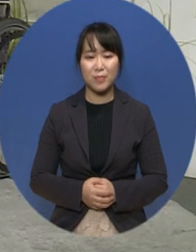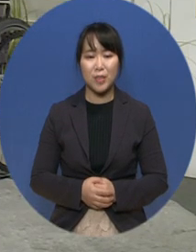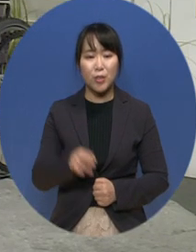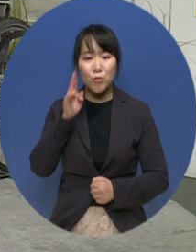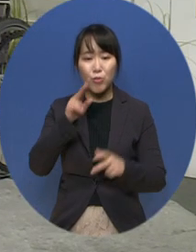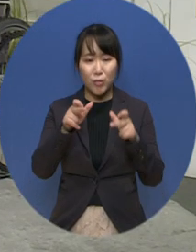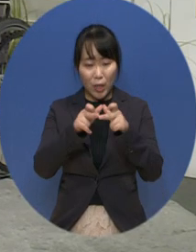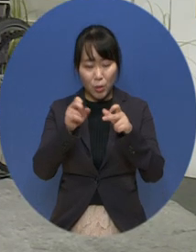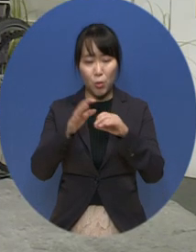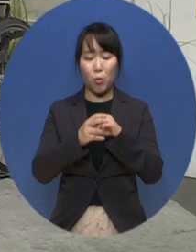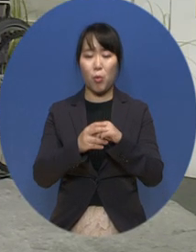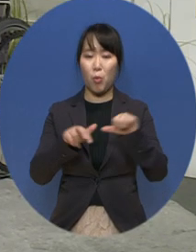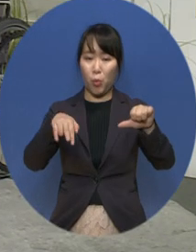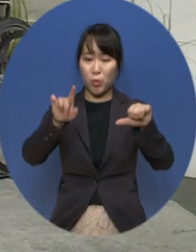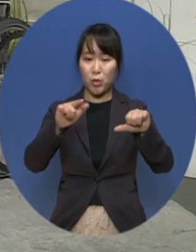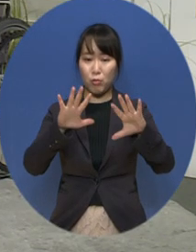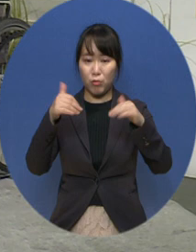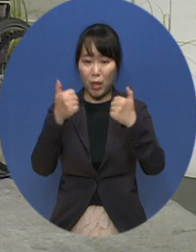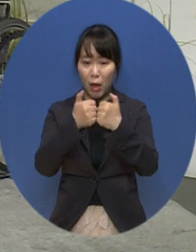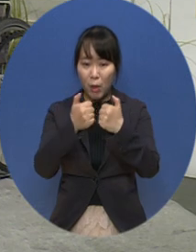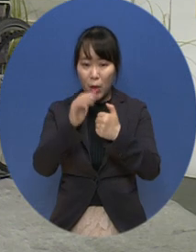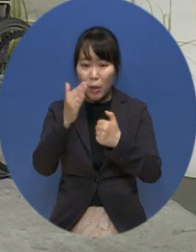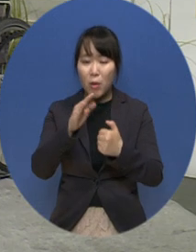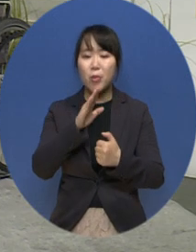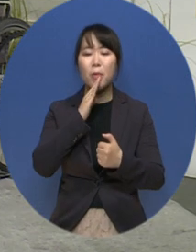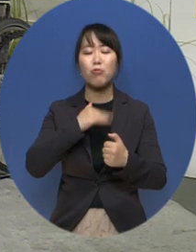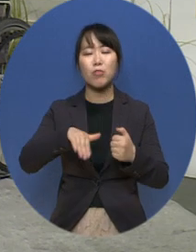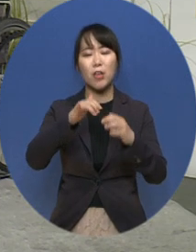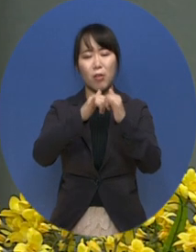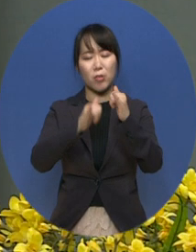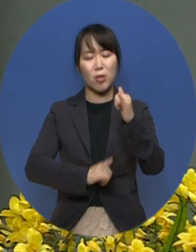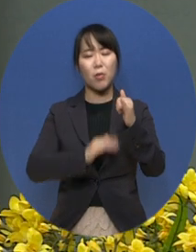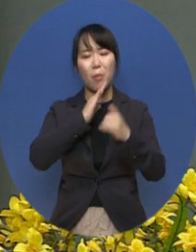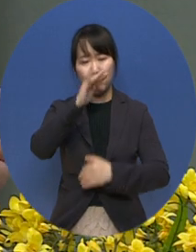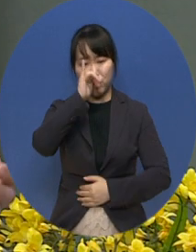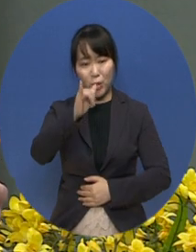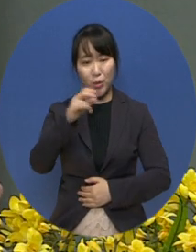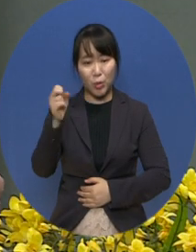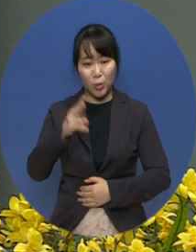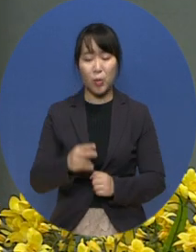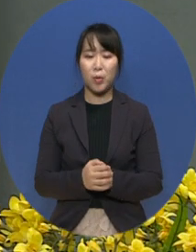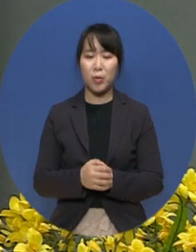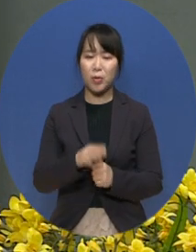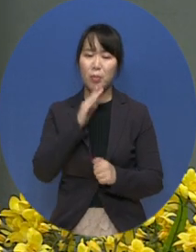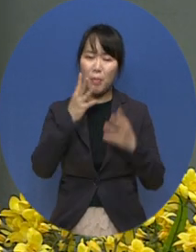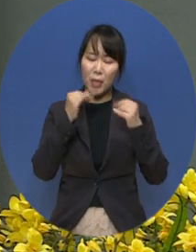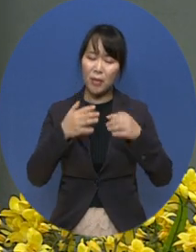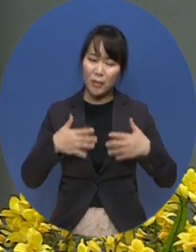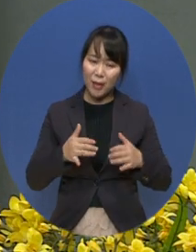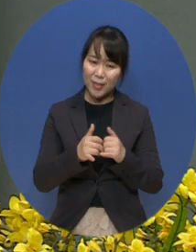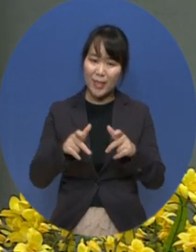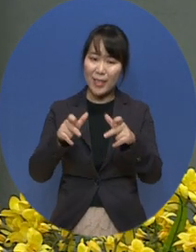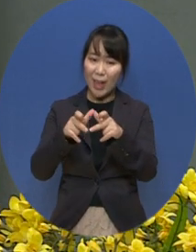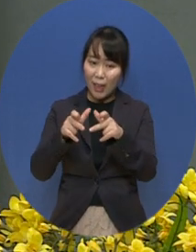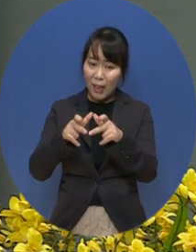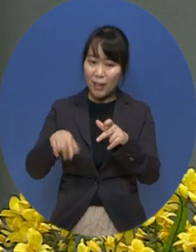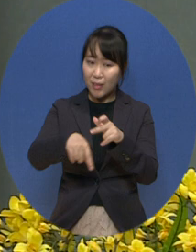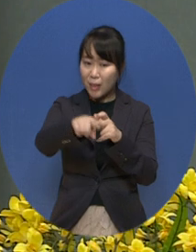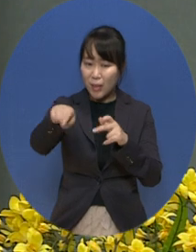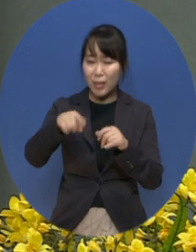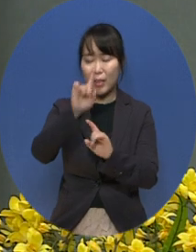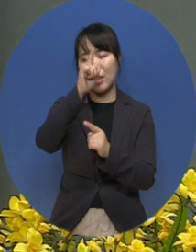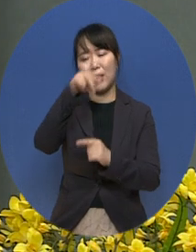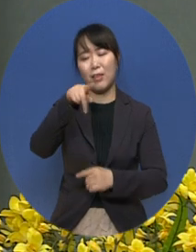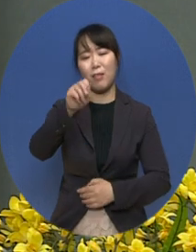쉬면서 5선 국회의원을 되신 것은 우리 역사의 닥마 대단한 일이거든요 그것도 많은 어여 약자 분들 장애물 쪽에서는 에